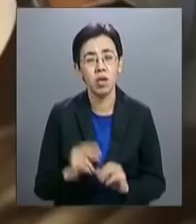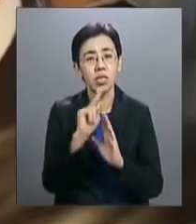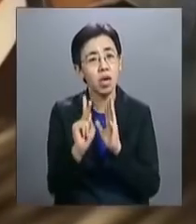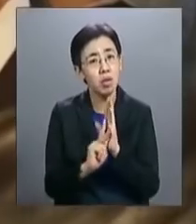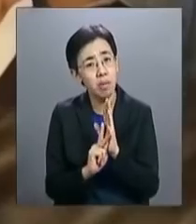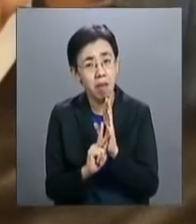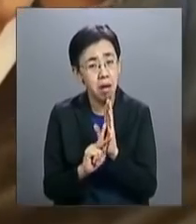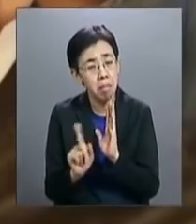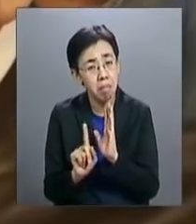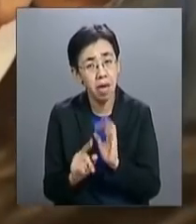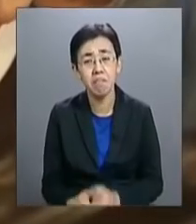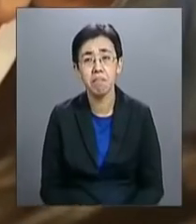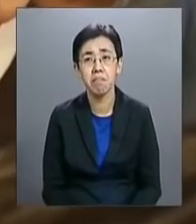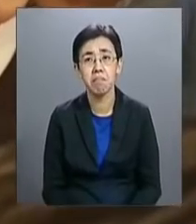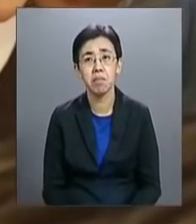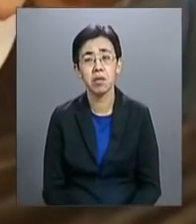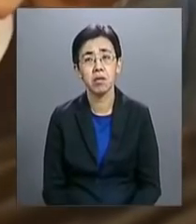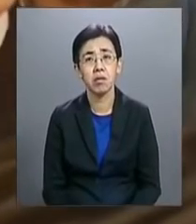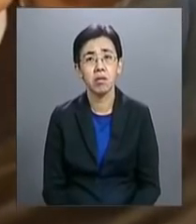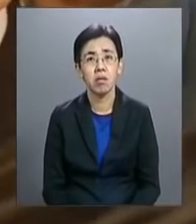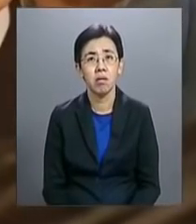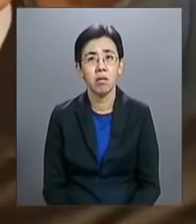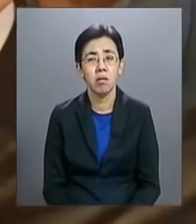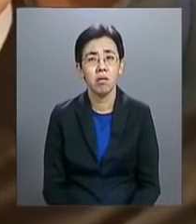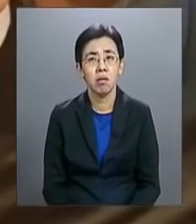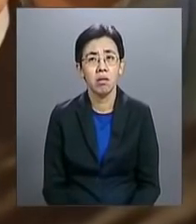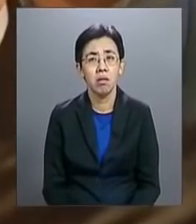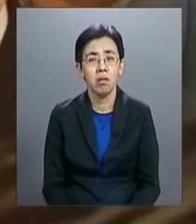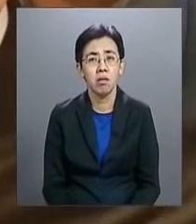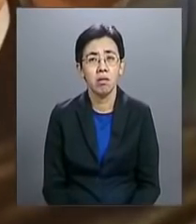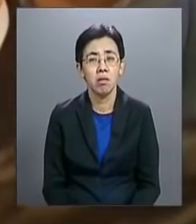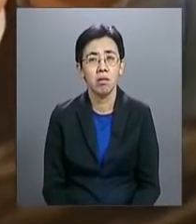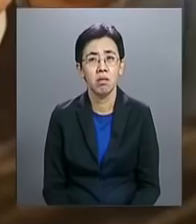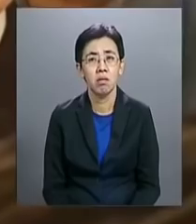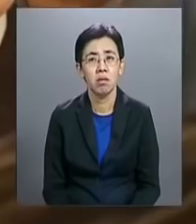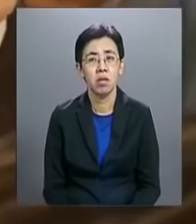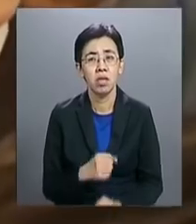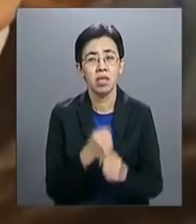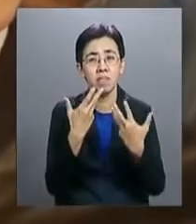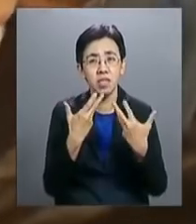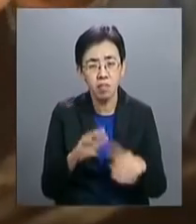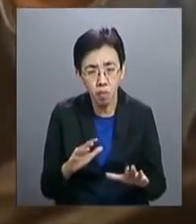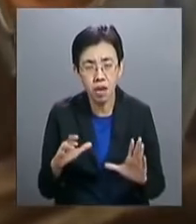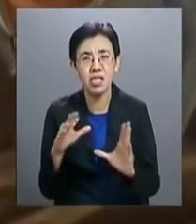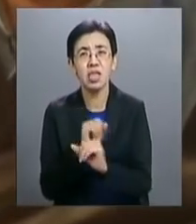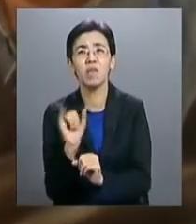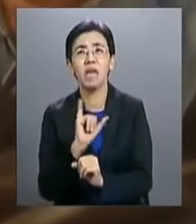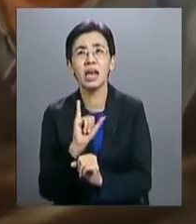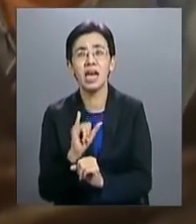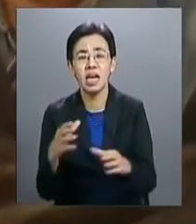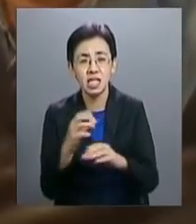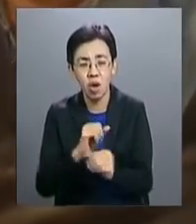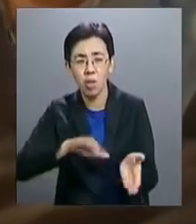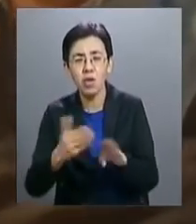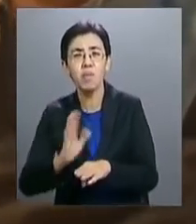ไม่มี คือมันไม่ใช่ว่าจะทำเสร็จปุ๊บเนี่ยแล้วมันจะได้ข้อยุติแล้วก็ไปยุบพรรคได้เลยนะมัน